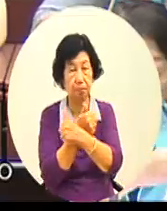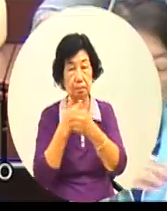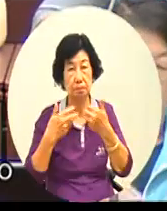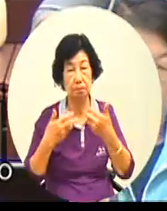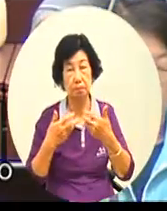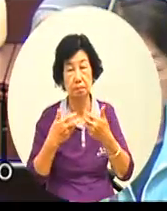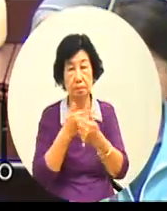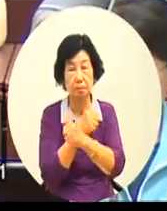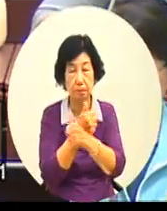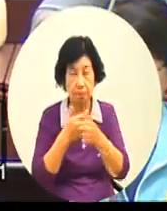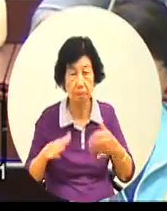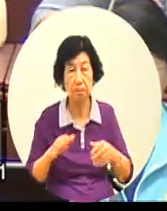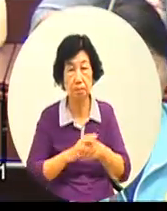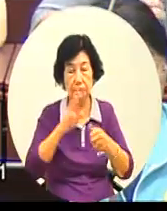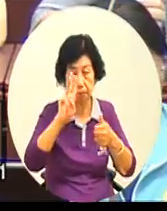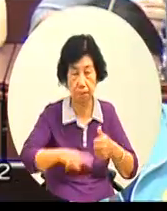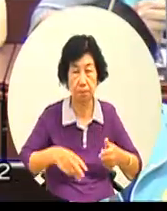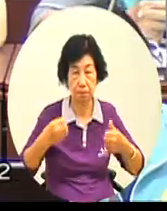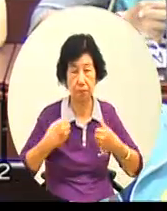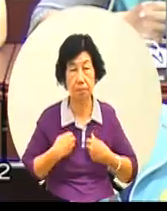练到至少